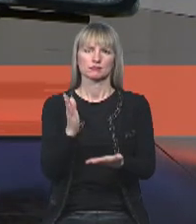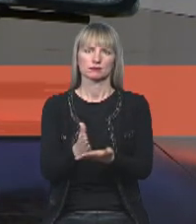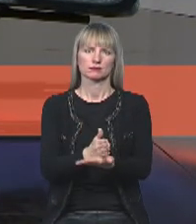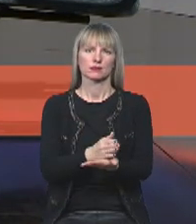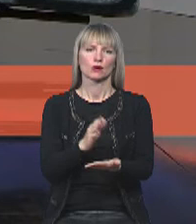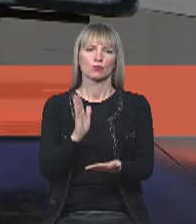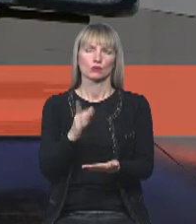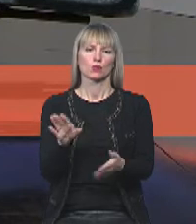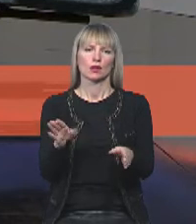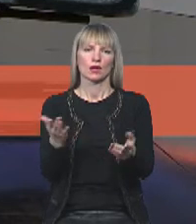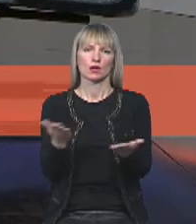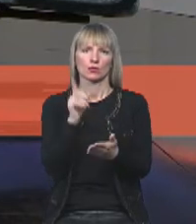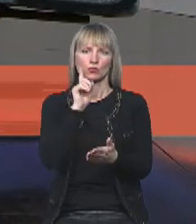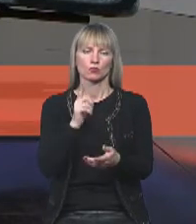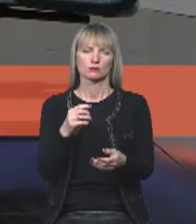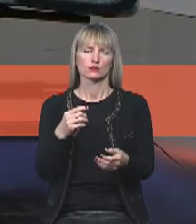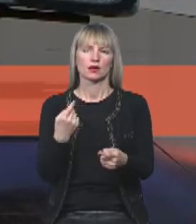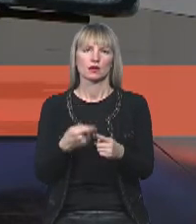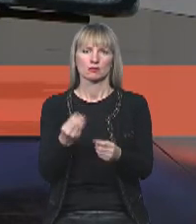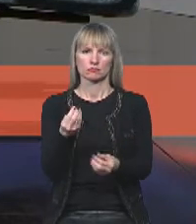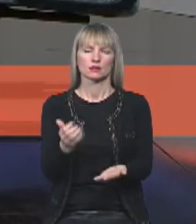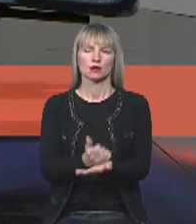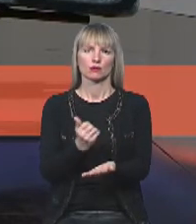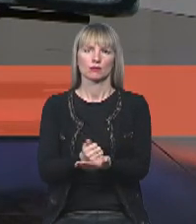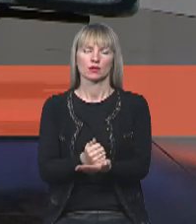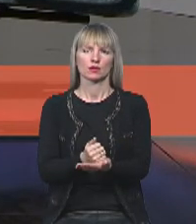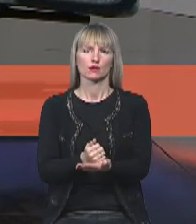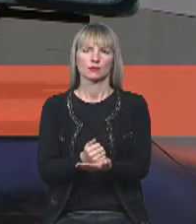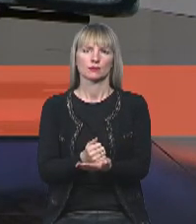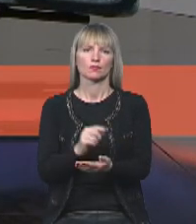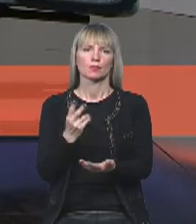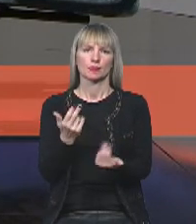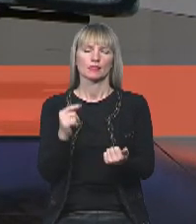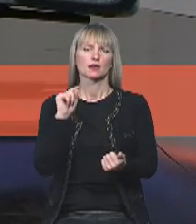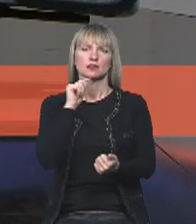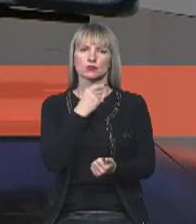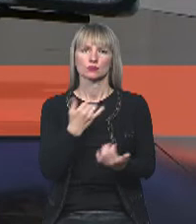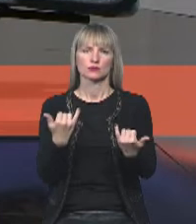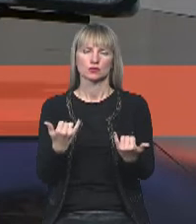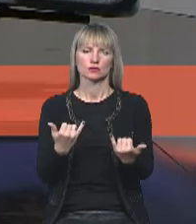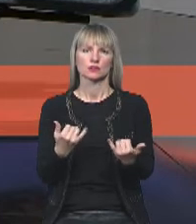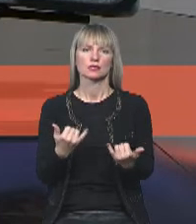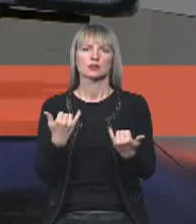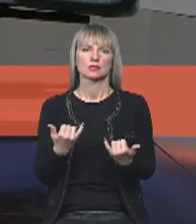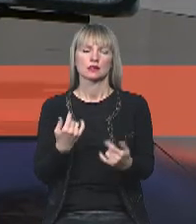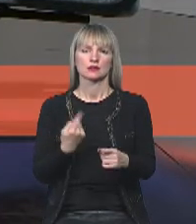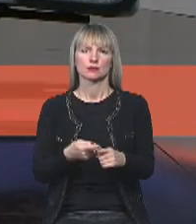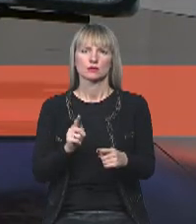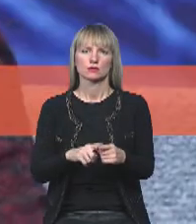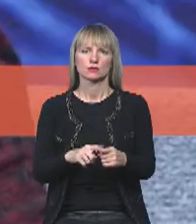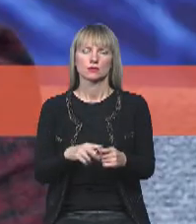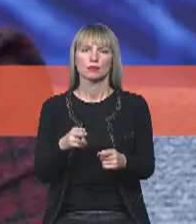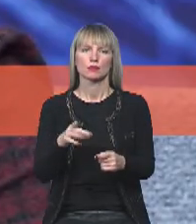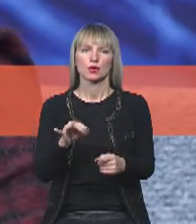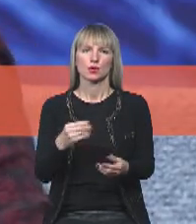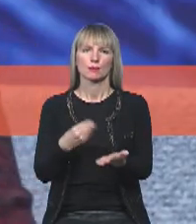как гранулирование. Це заробляти чи це просто це хотя економити? Хоча б зекономити зараз, так. Да. Зараз от про це, про